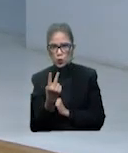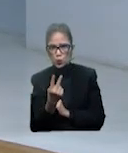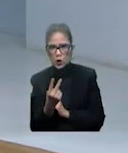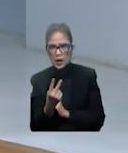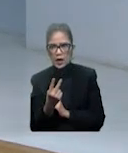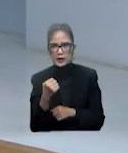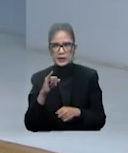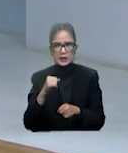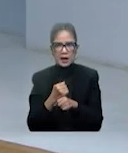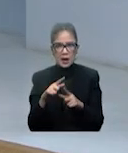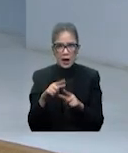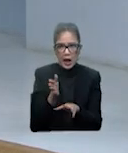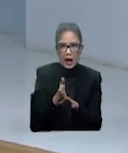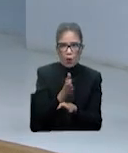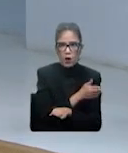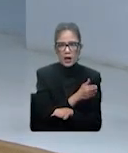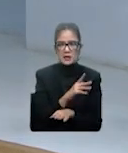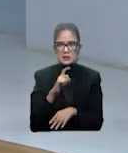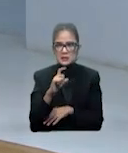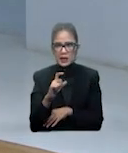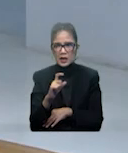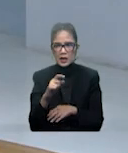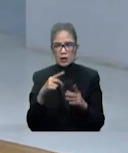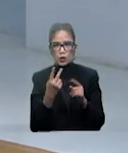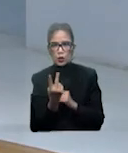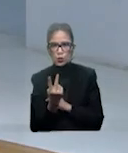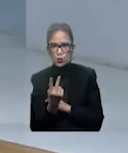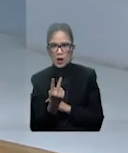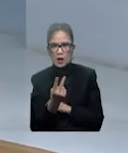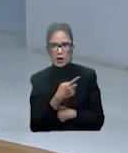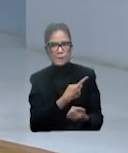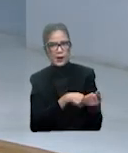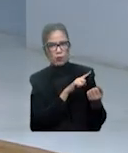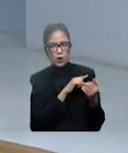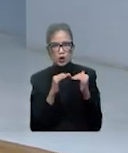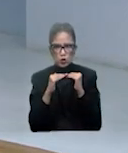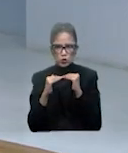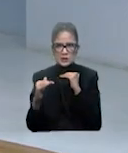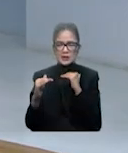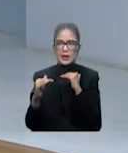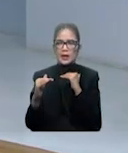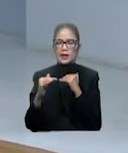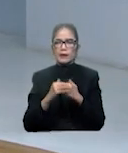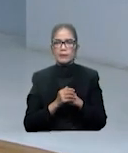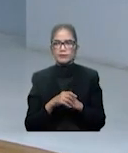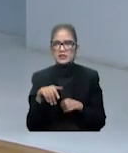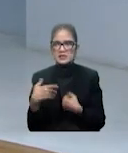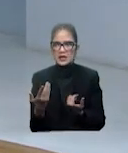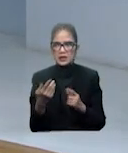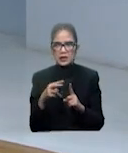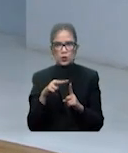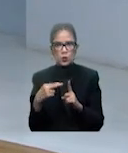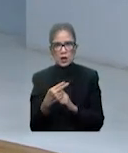C. Performa keduanya konsisten di timnas Bahrain. Maroun ini mengisi sisi kiri sementara Madan jadi andalan di kanan